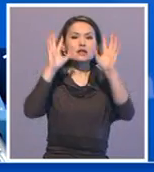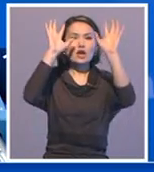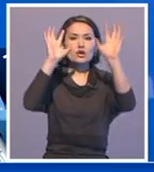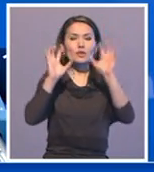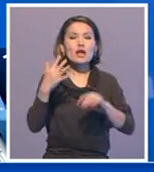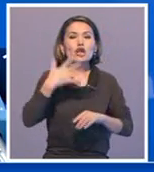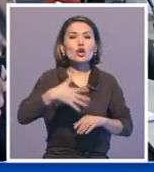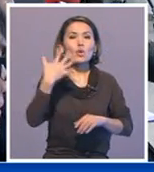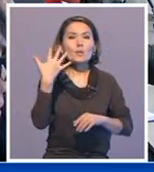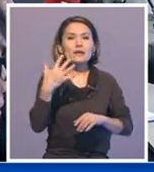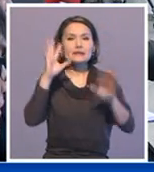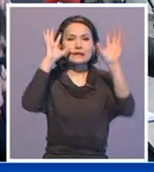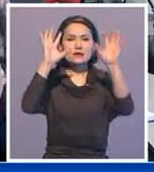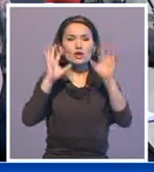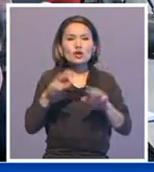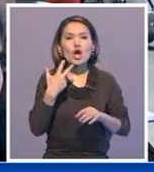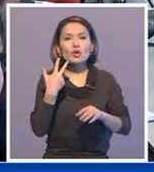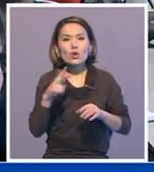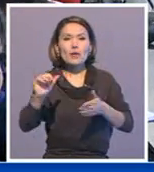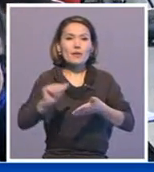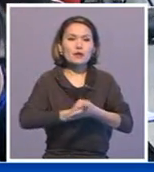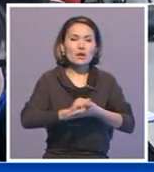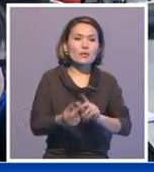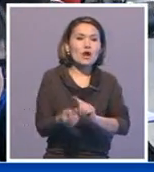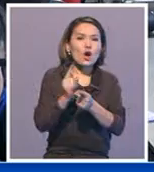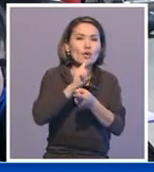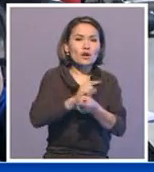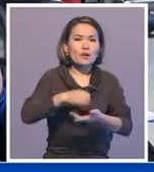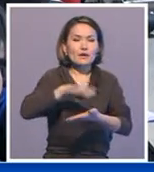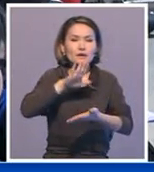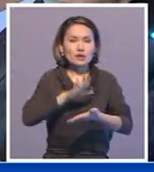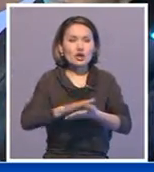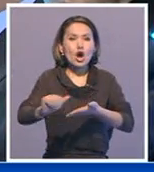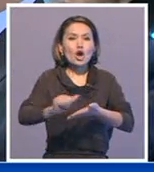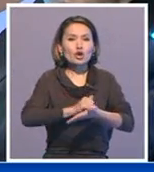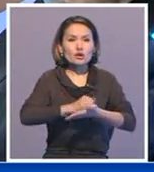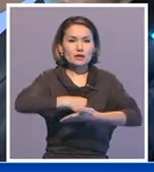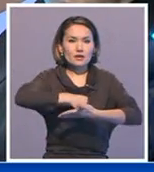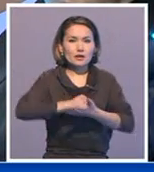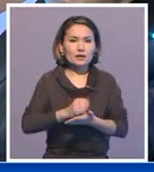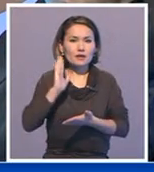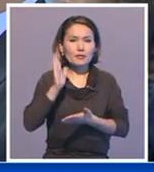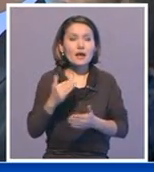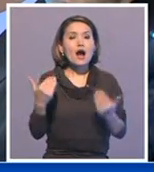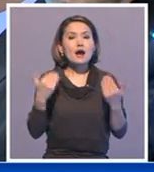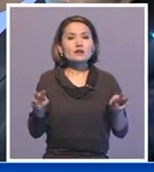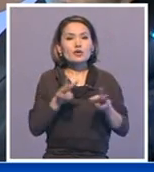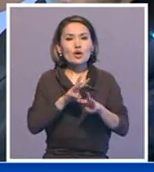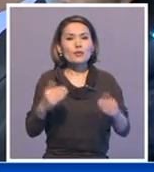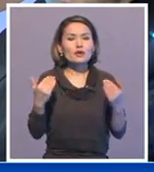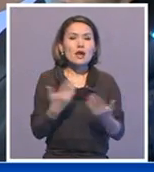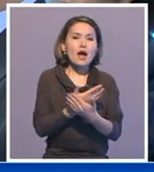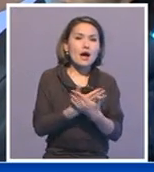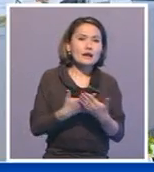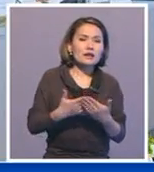санға және 30-ға жуық нормативті құқықтық актіге өзгерістер енгізуді көздейтін тиісті құжат қабылданатын болады. Сондай-ақ үкімет қазір түрлі